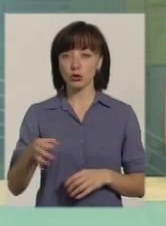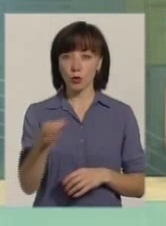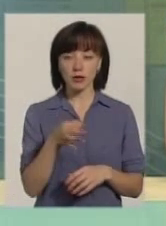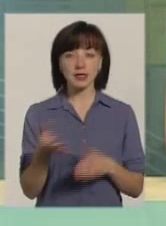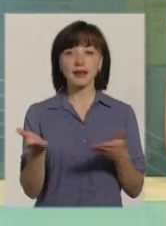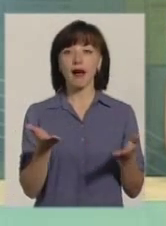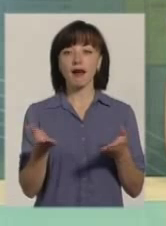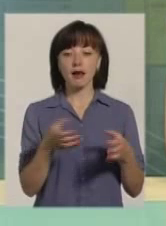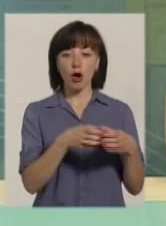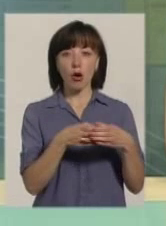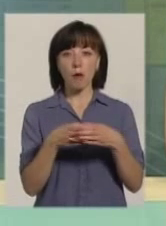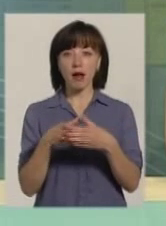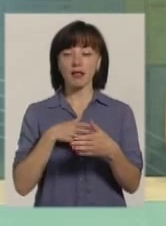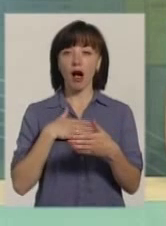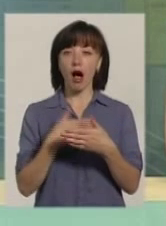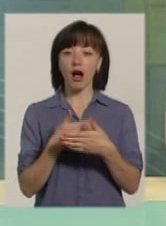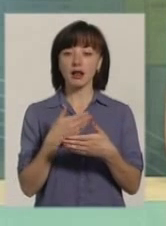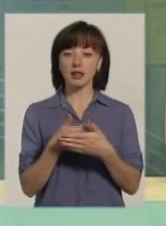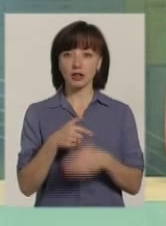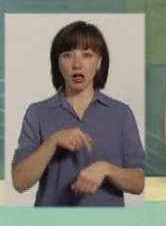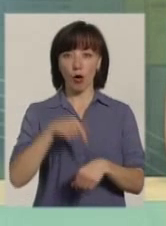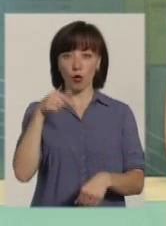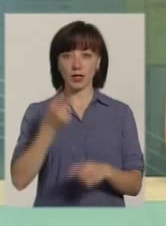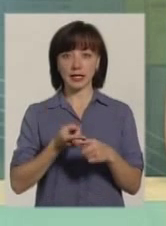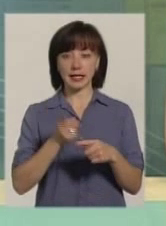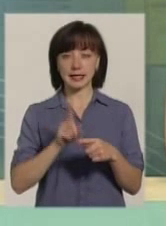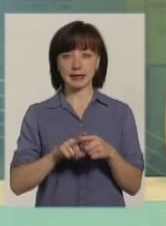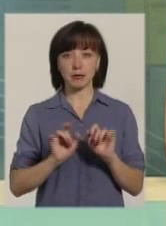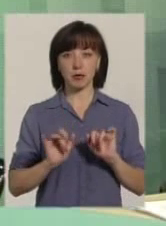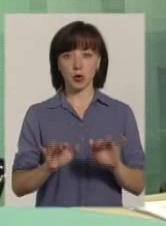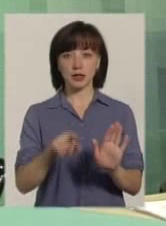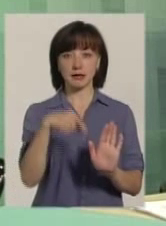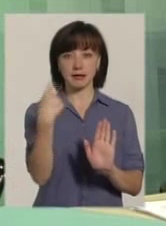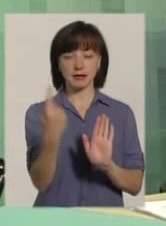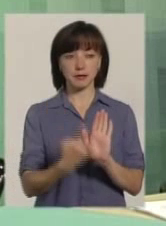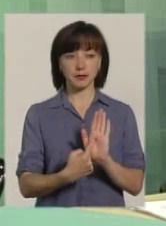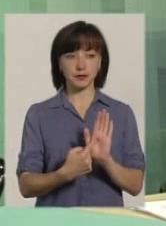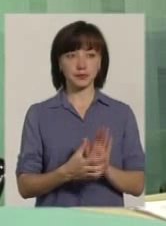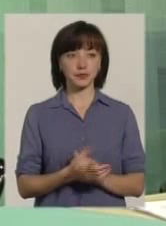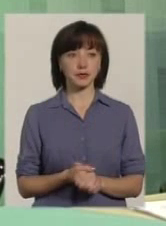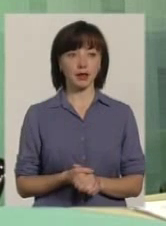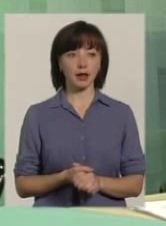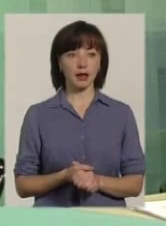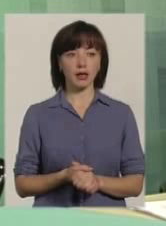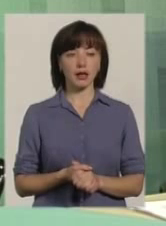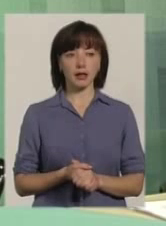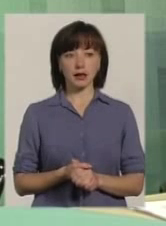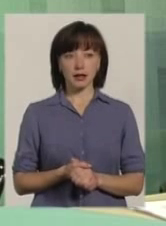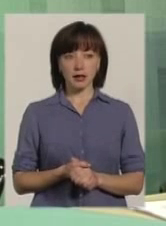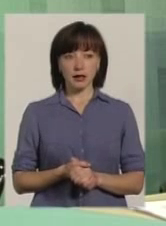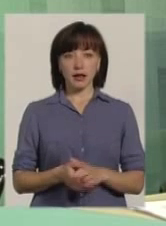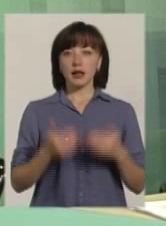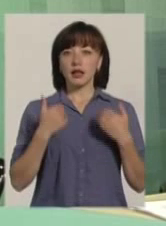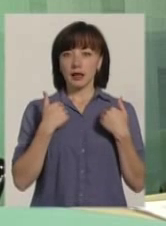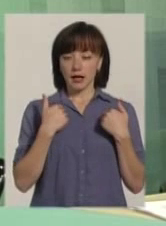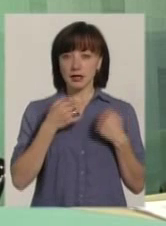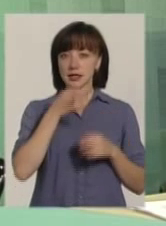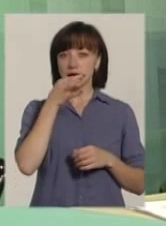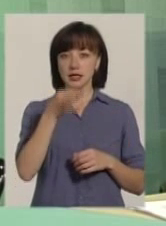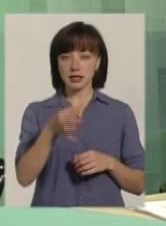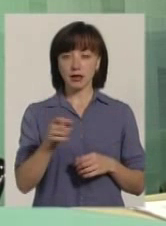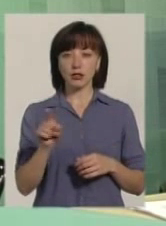які громади активніше реагують на ці процеси? Як я вже сказав, що частина громад,